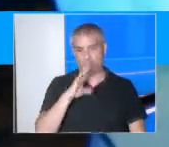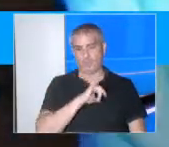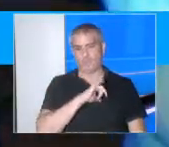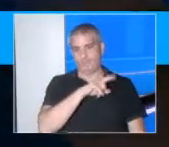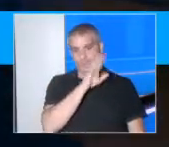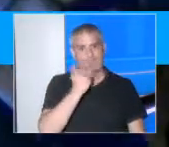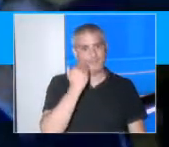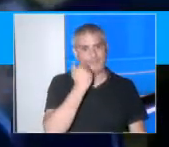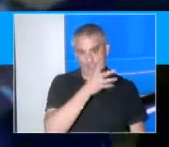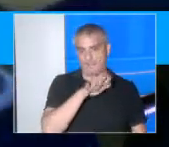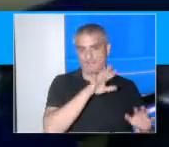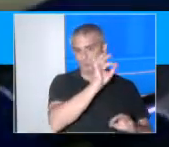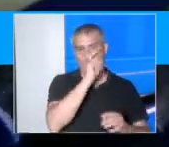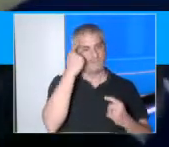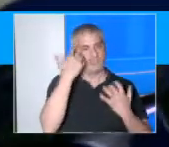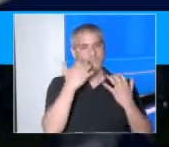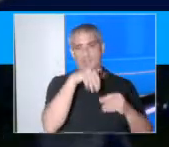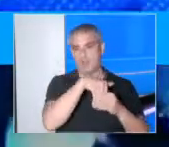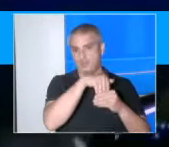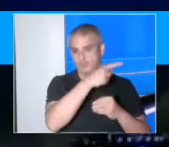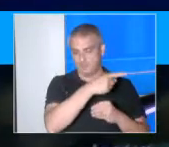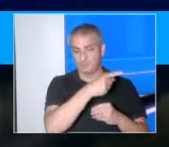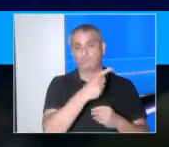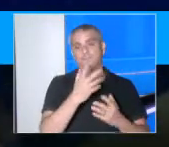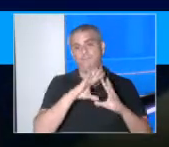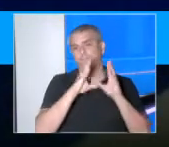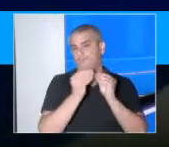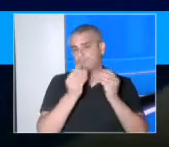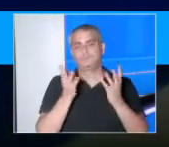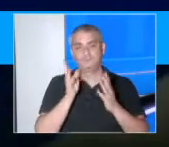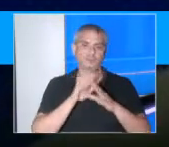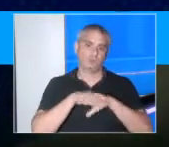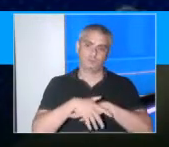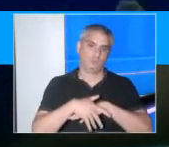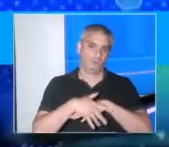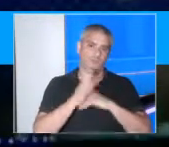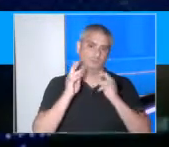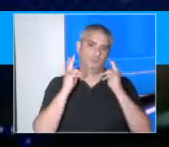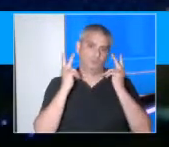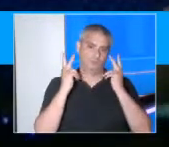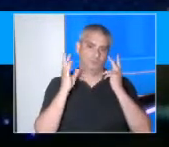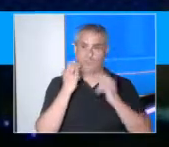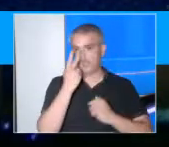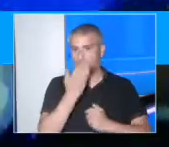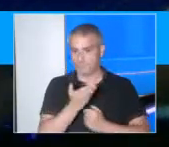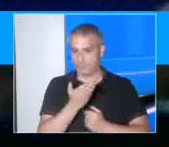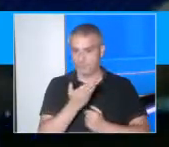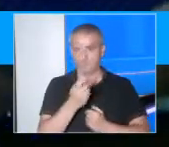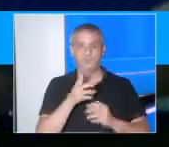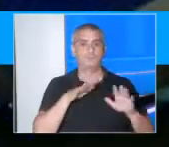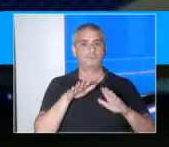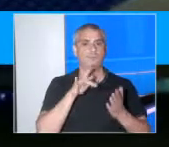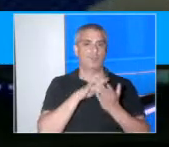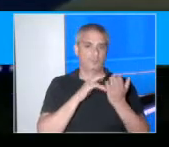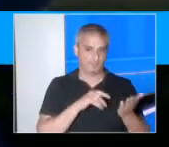פה גם את צמרת הממשל, גם את דעת הקהל המקומית, ובאופן כללי יש לו השפעה די משמעותית על הביקור הזה, העמדה שהממשל ניצב